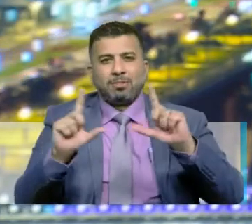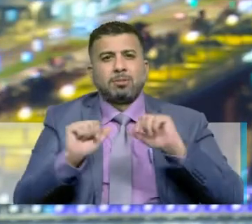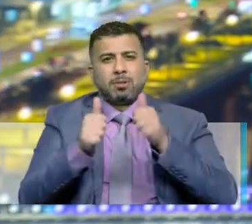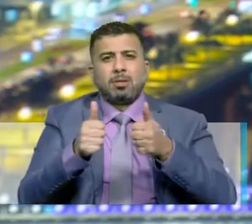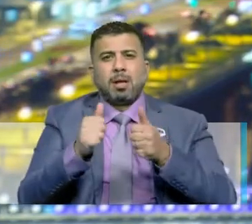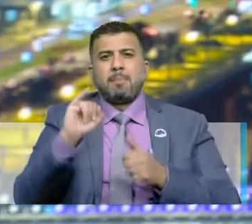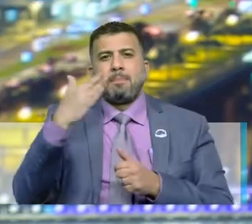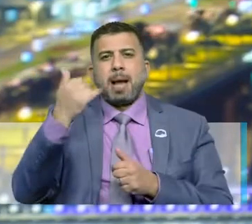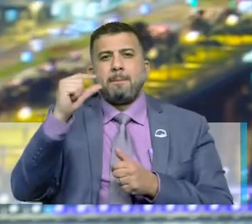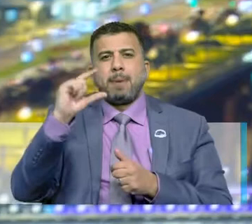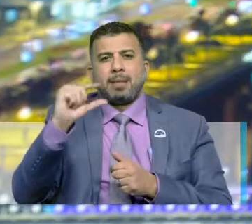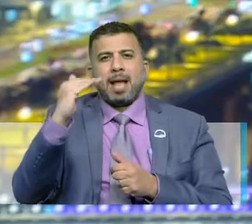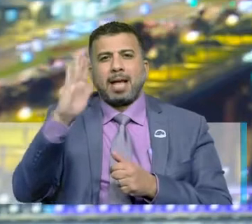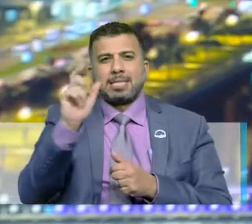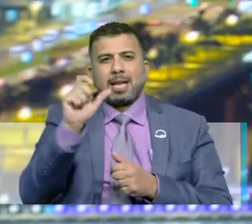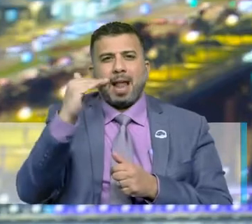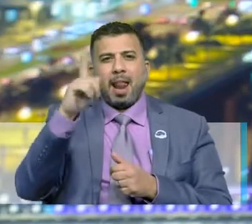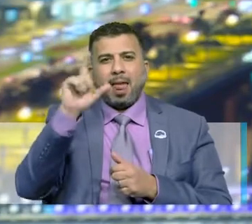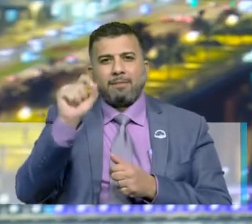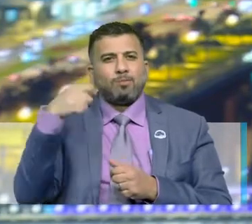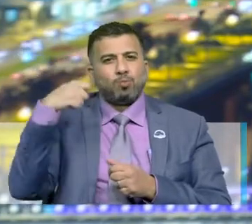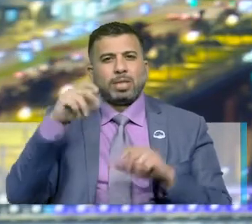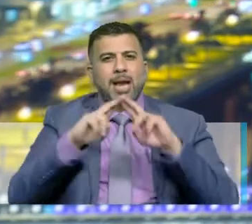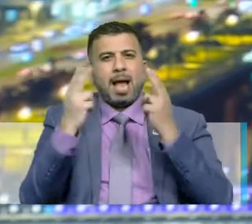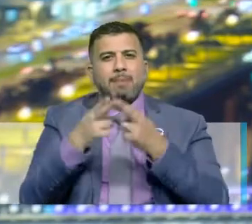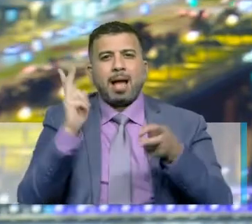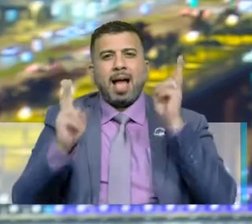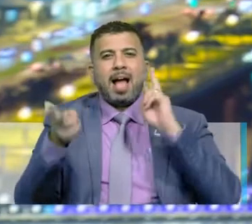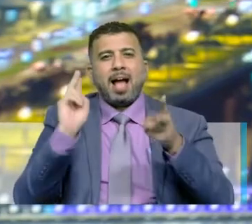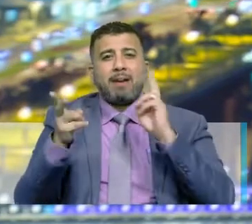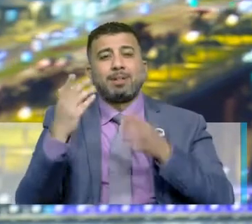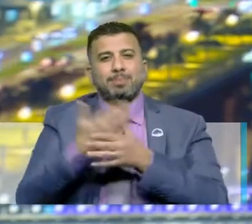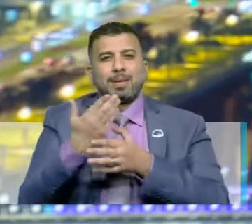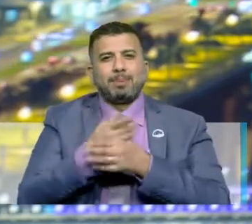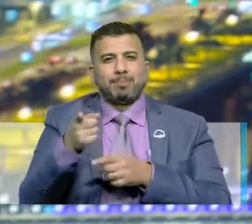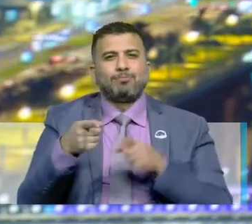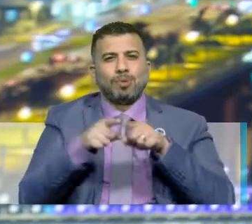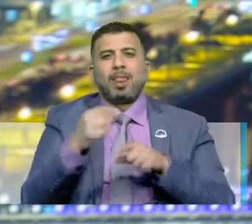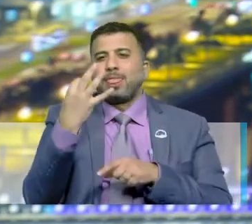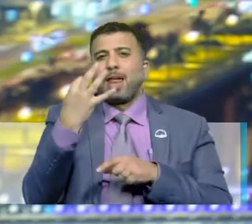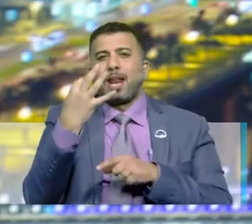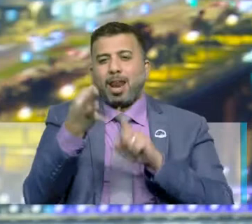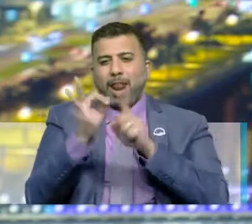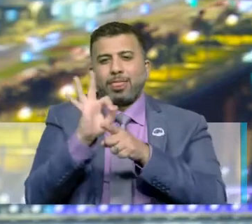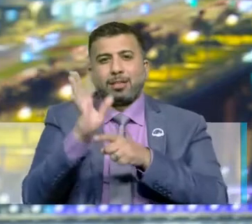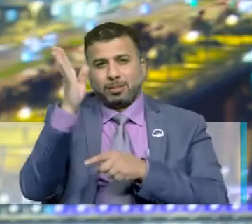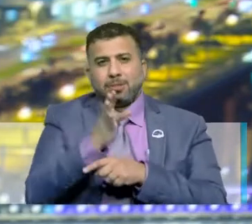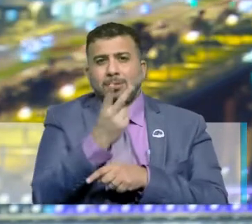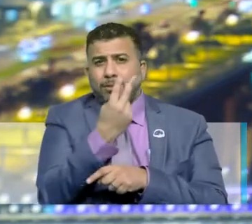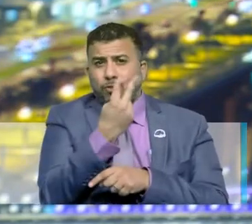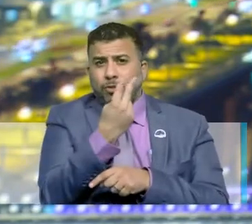بحضور سعادة محمد حسن خلف المدير العام حفلا بهذه المناسبة التي تصادف 13 من